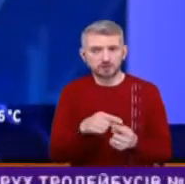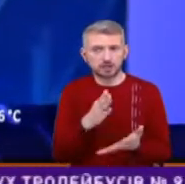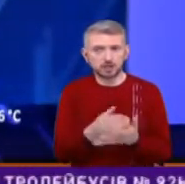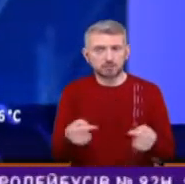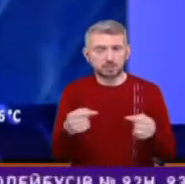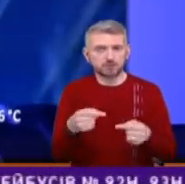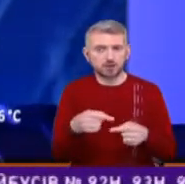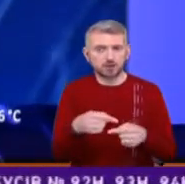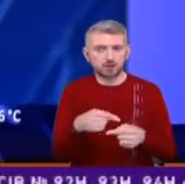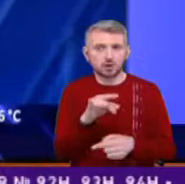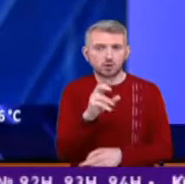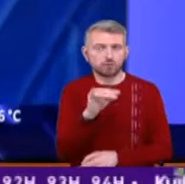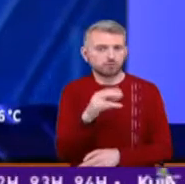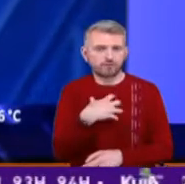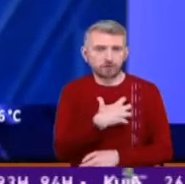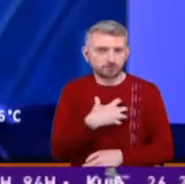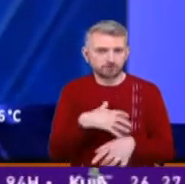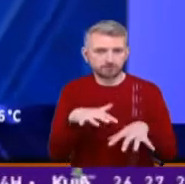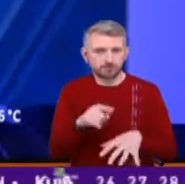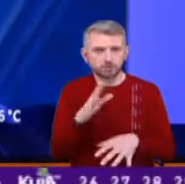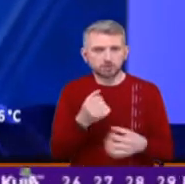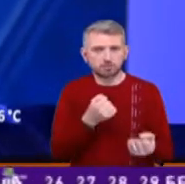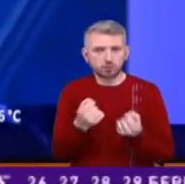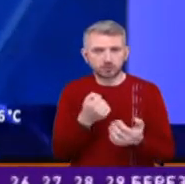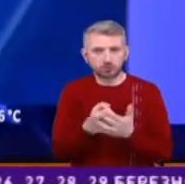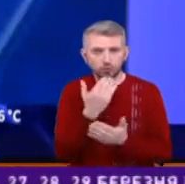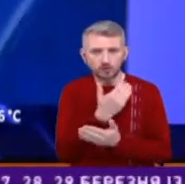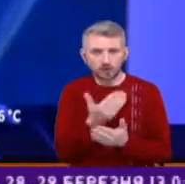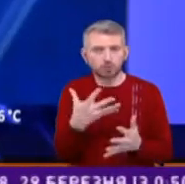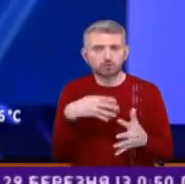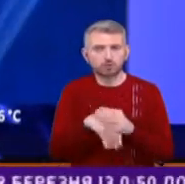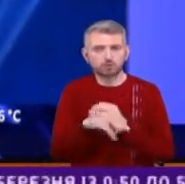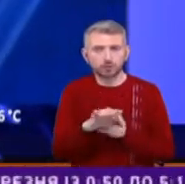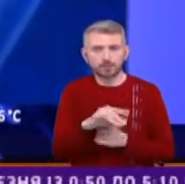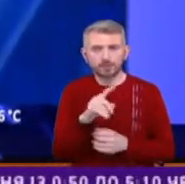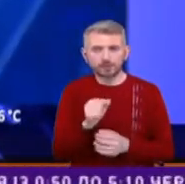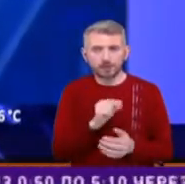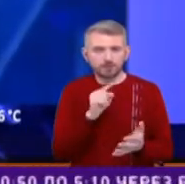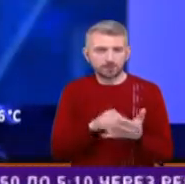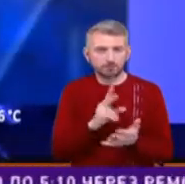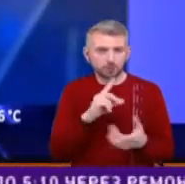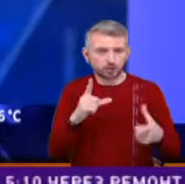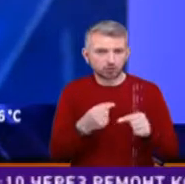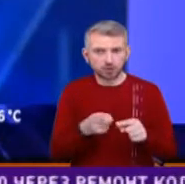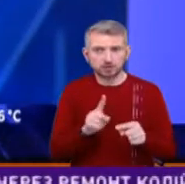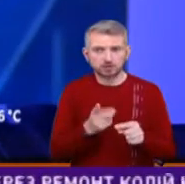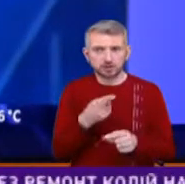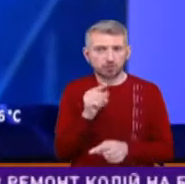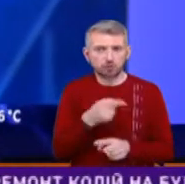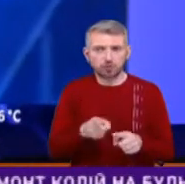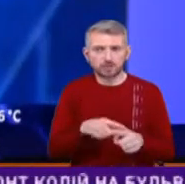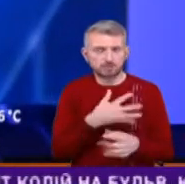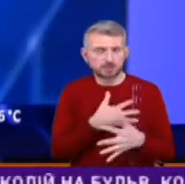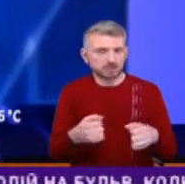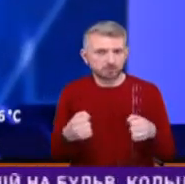певний рубікон, і звичайно, що він буде боротися до останнього, включно за вихід у другий тур. Це для нього принципове,